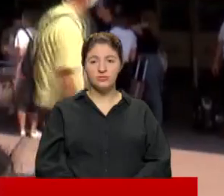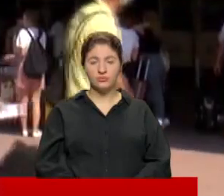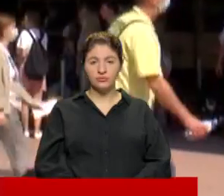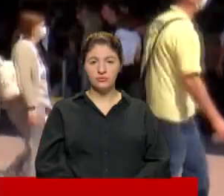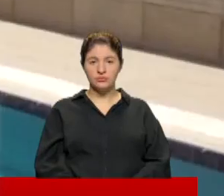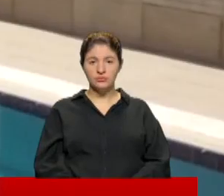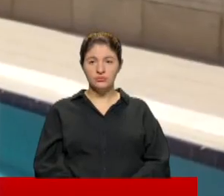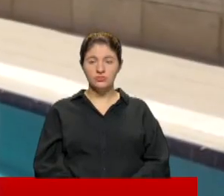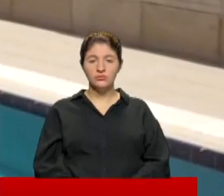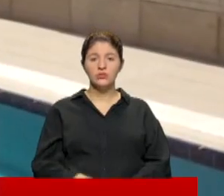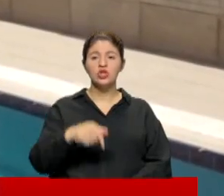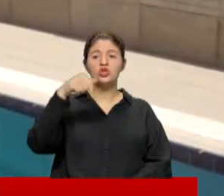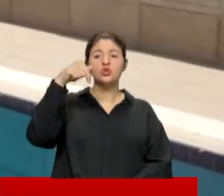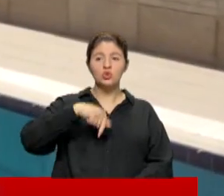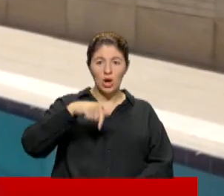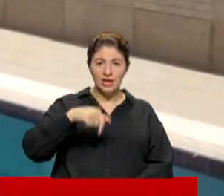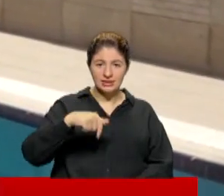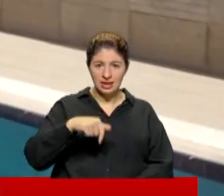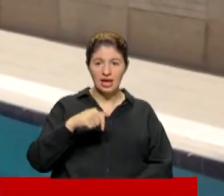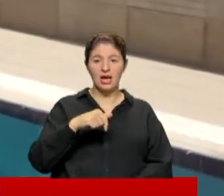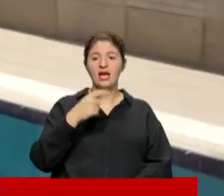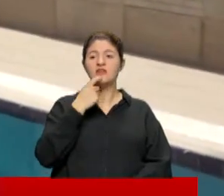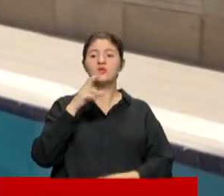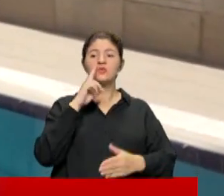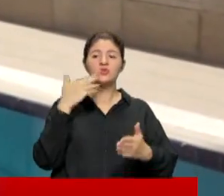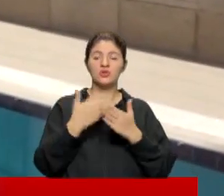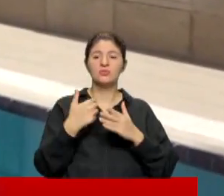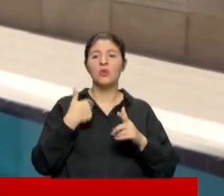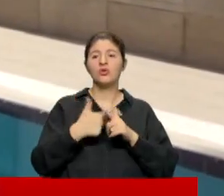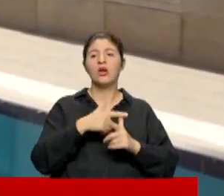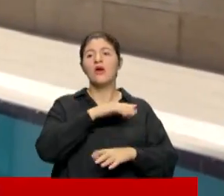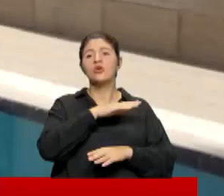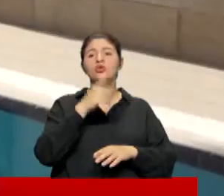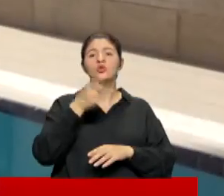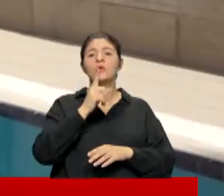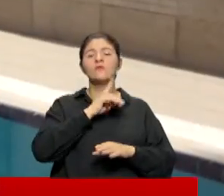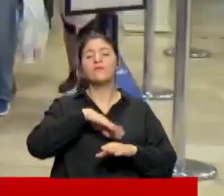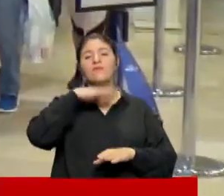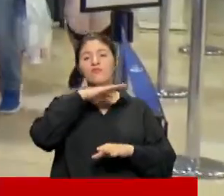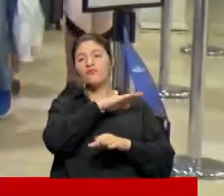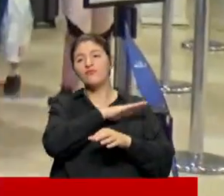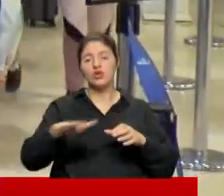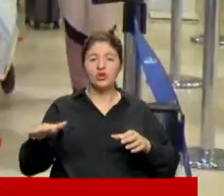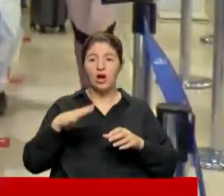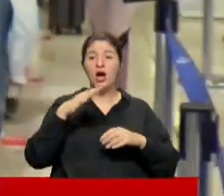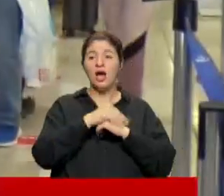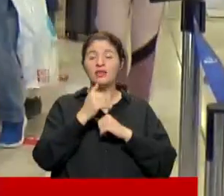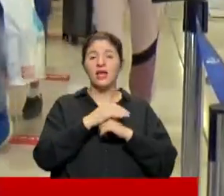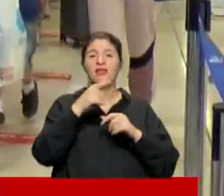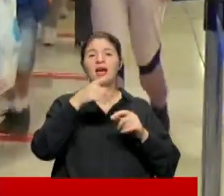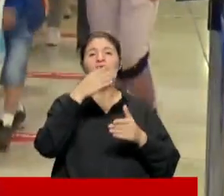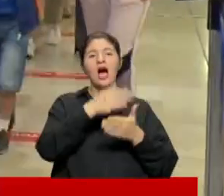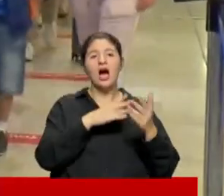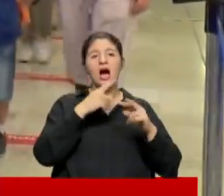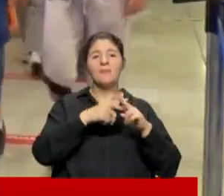bozuldu şu anda Eee Yıl sonuna kadar otelimiz tamamen % dolu durumda Antalya'da Apart otellerde